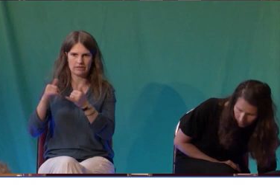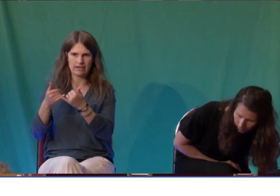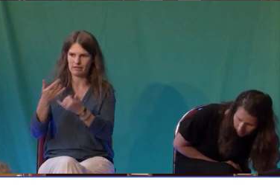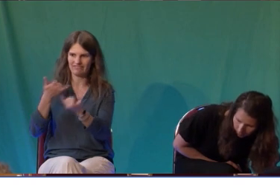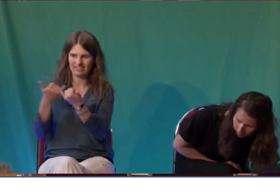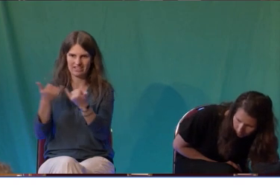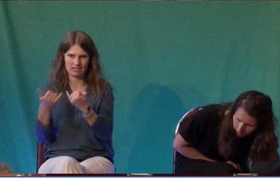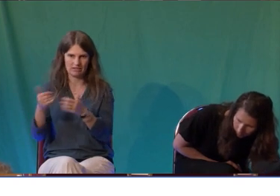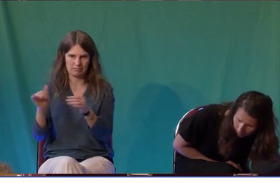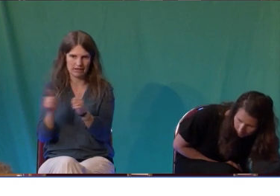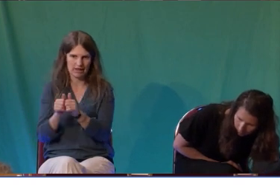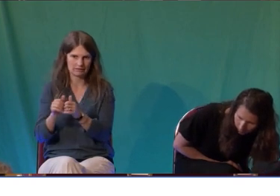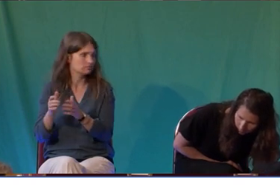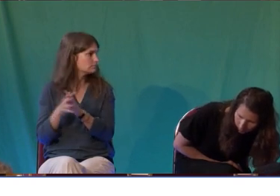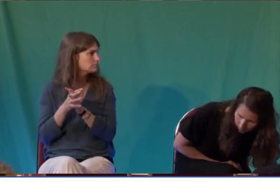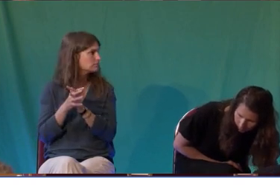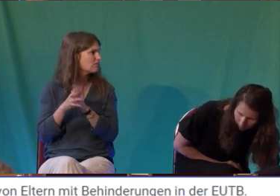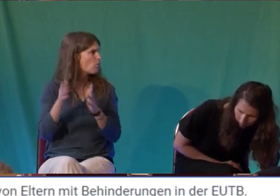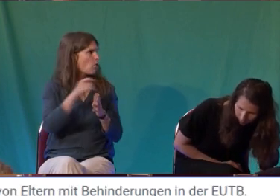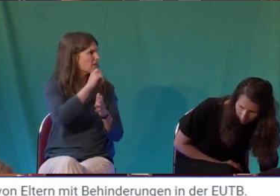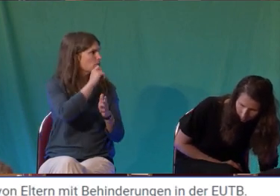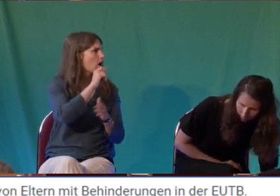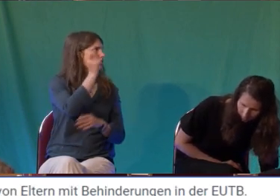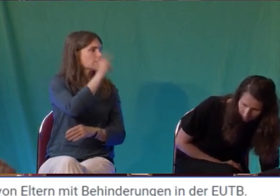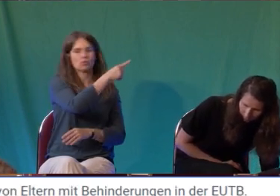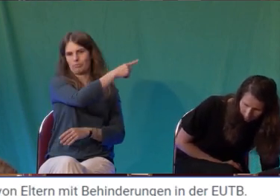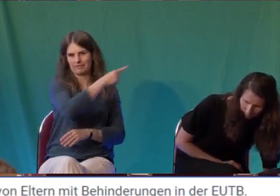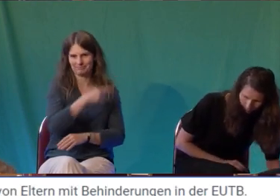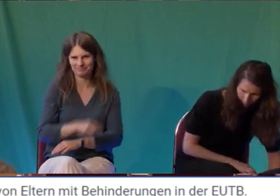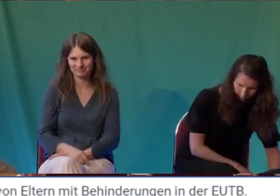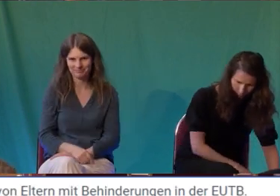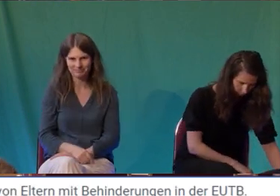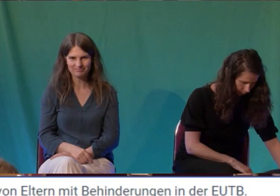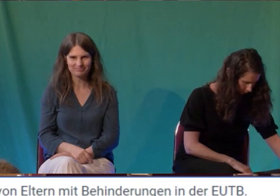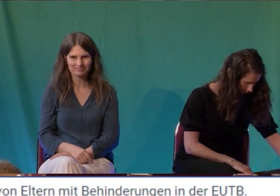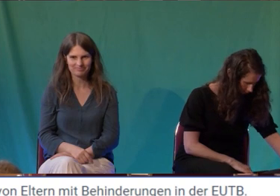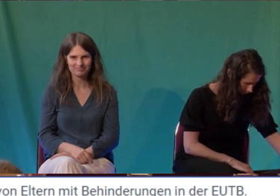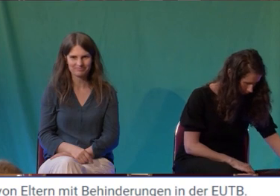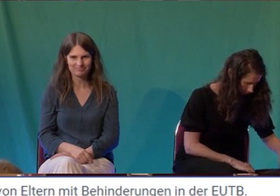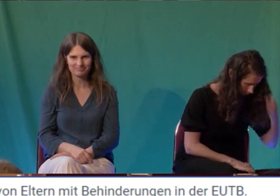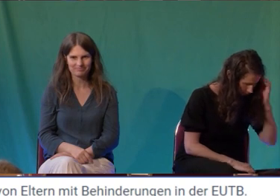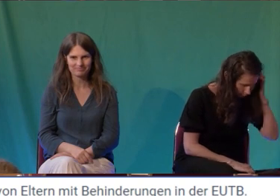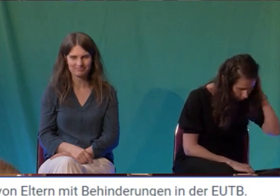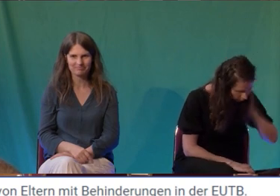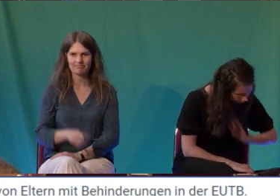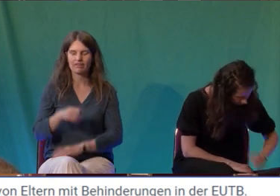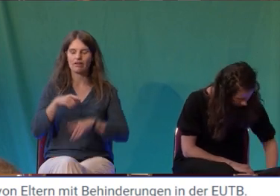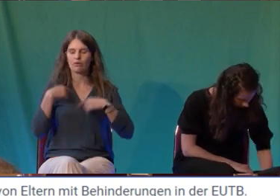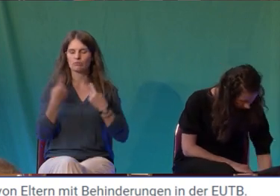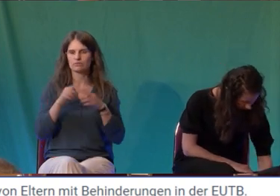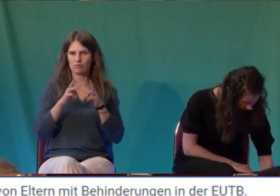weil ach so weil es eine Visualisierung gibt genau zusammengefasst hat was wir in unserem Workshop besprochen haben